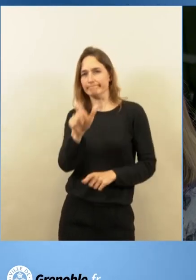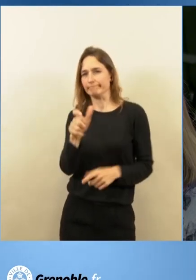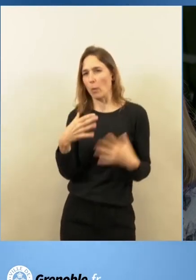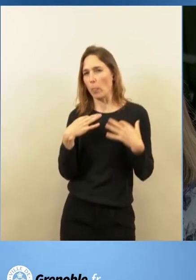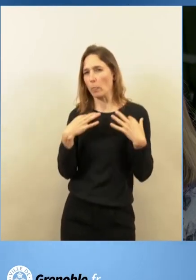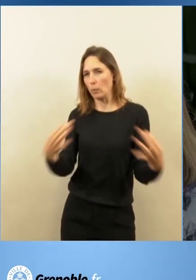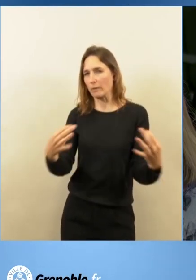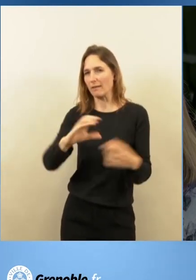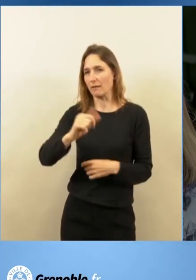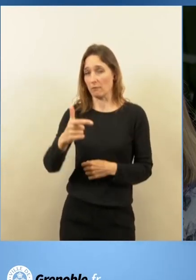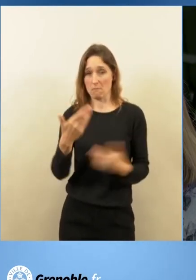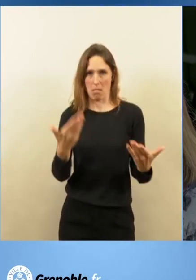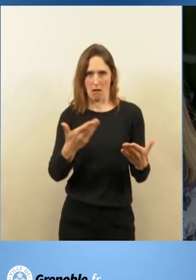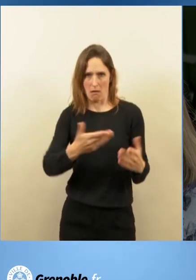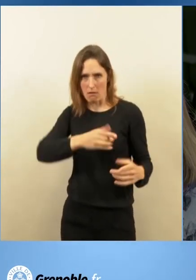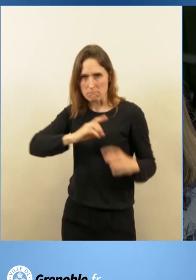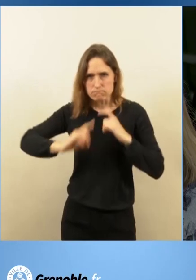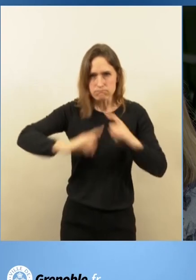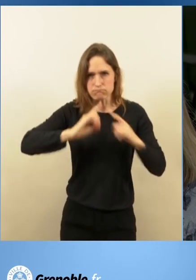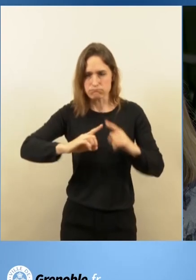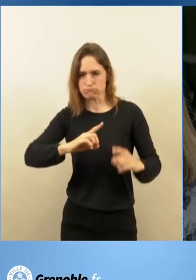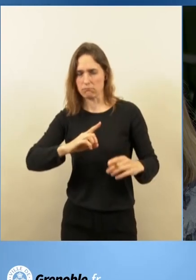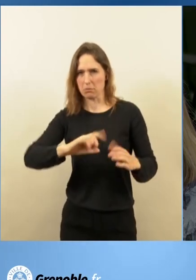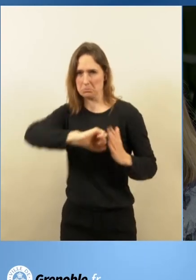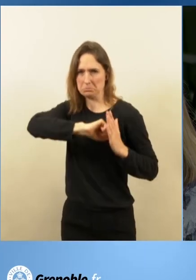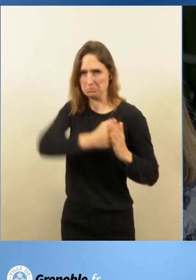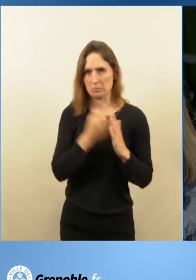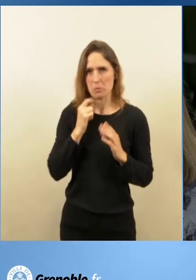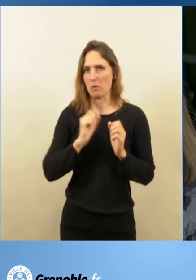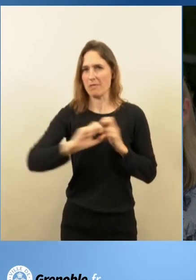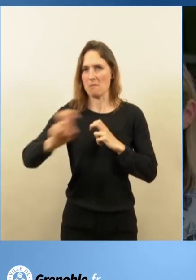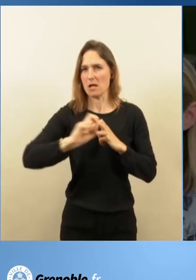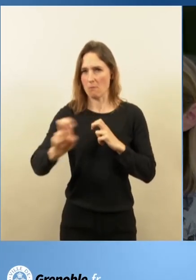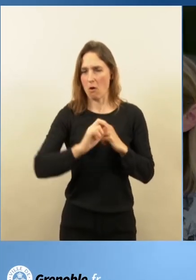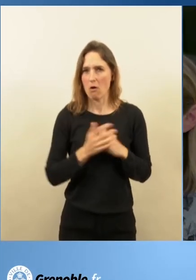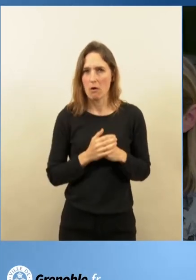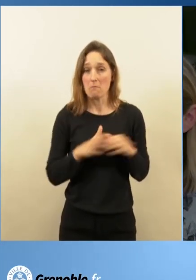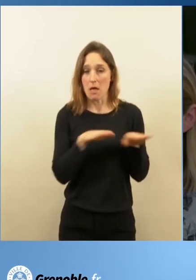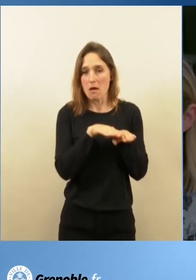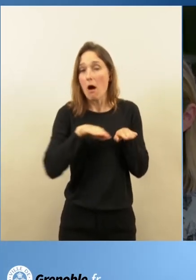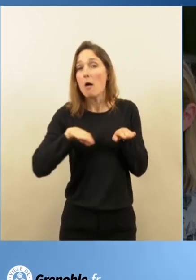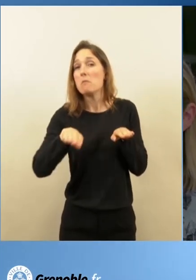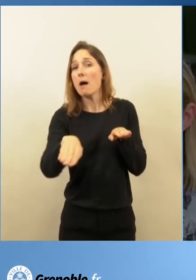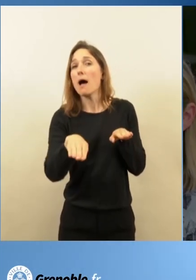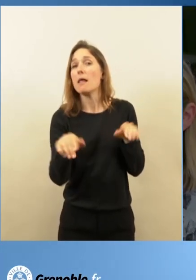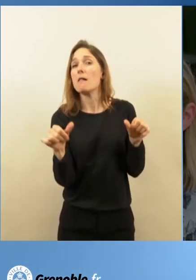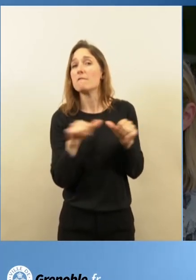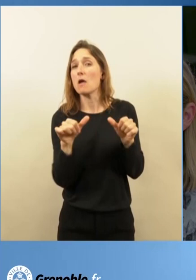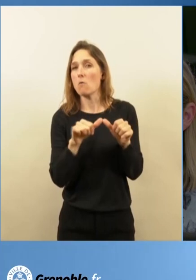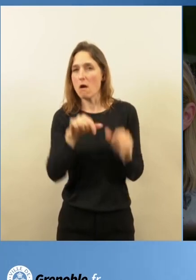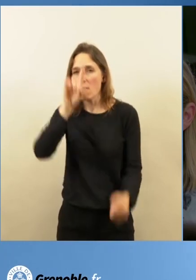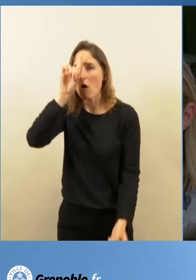coercitives pour les déplacements des citoyens mais qu'en parallèle vous rendez plus difficile à atteindre